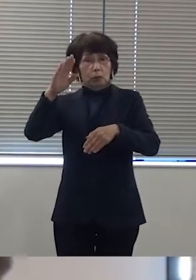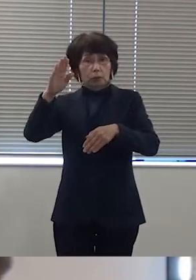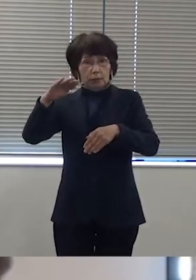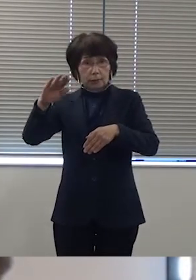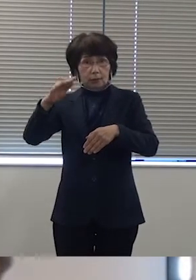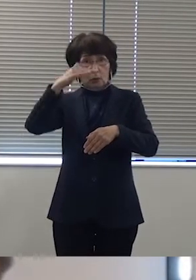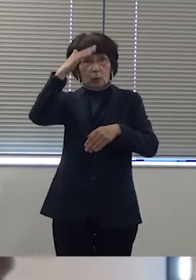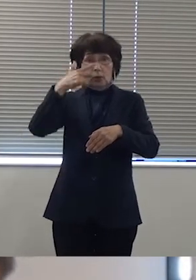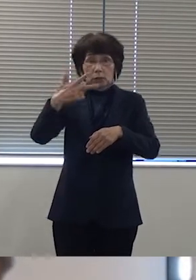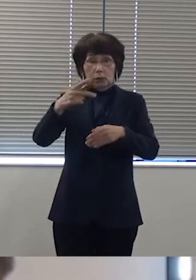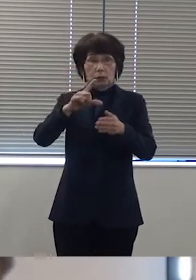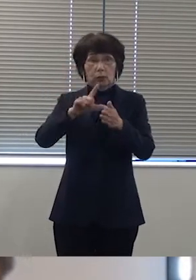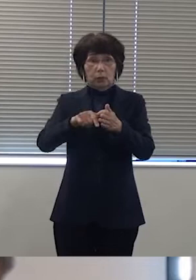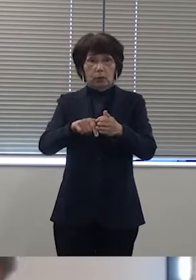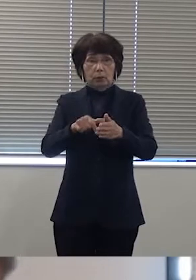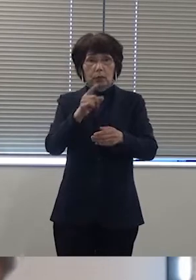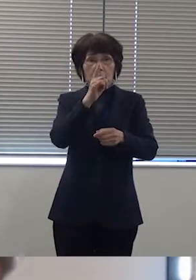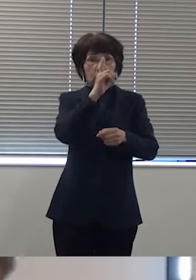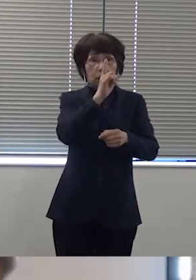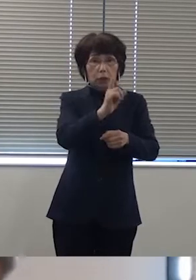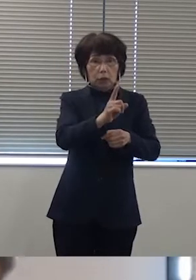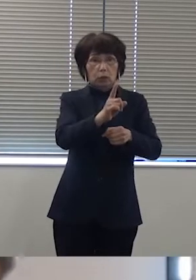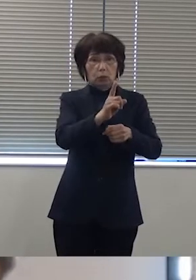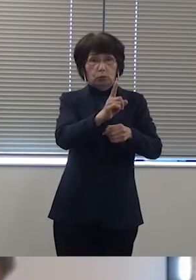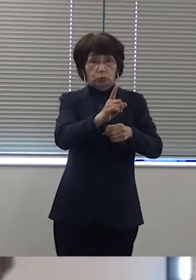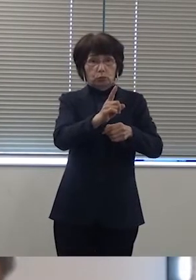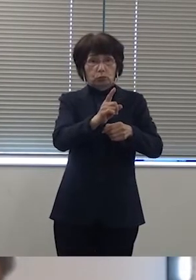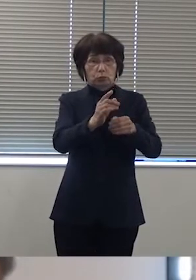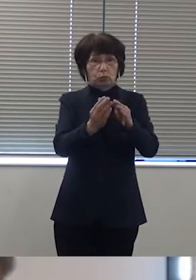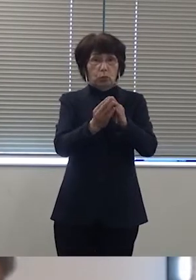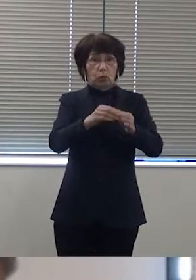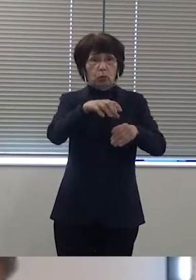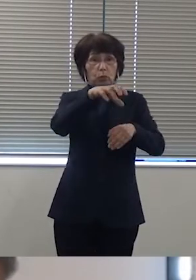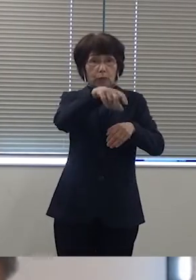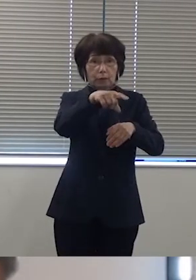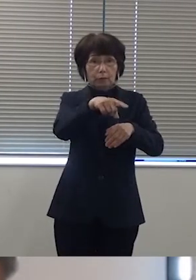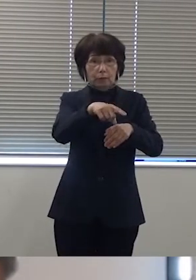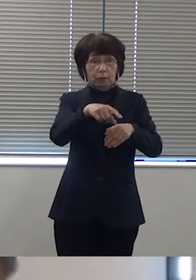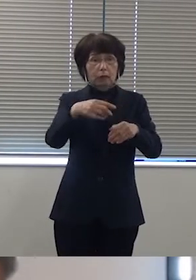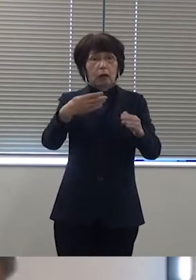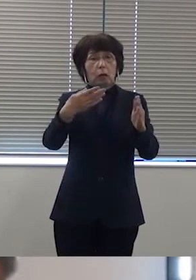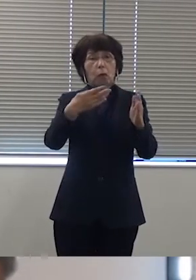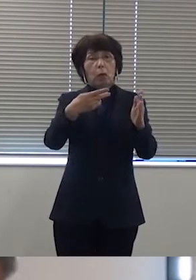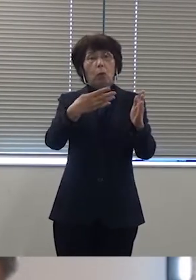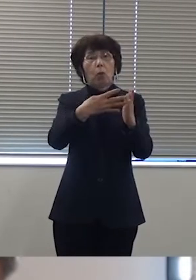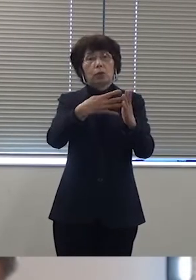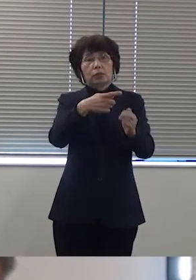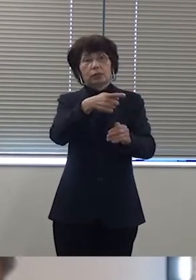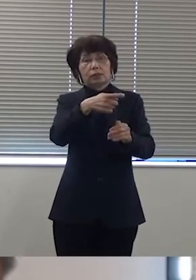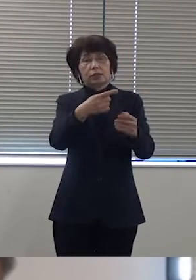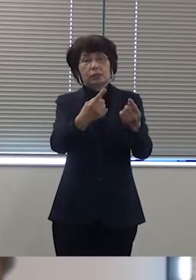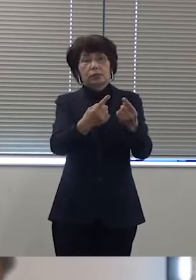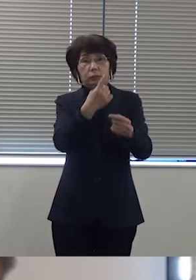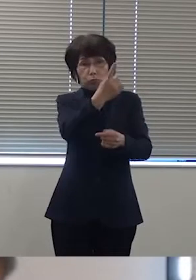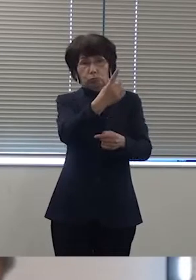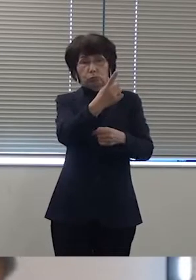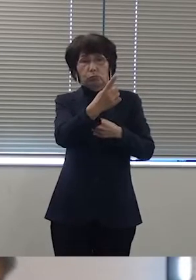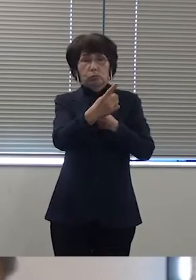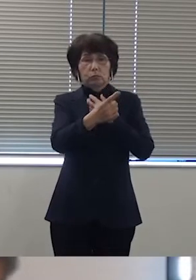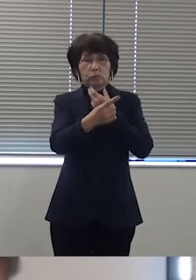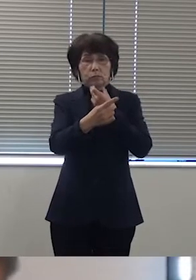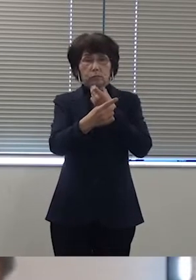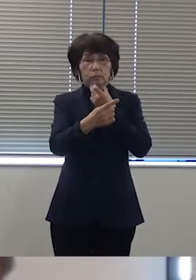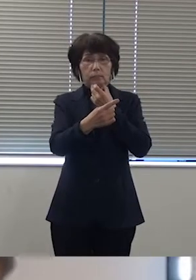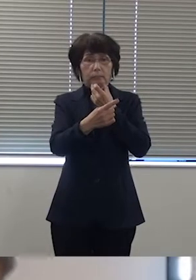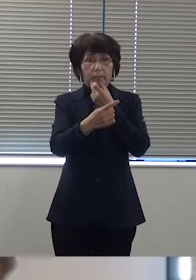かなり結構あるみたいで、そうすると例えば、法人の方々がどう考えるかとかですね、